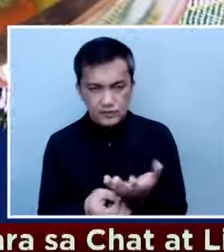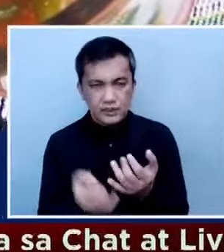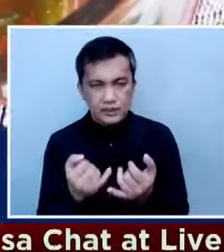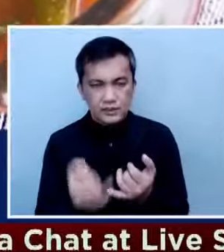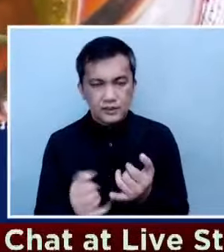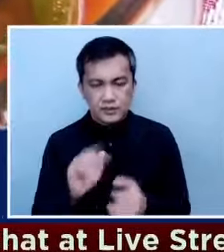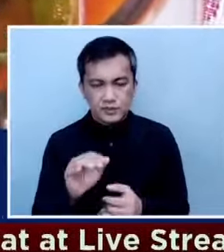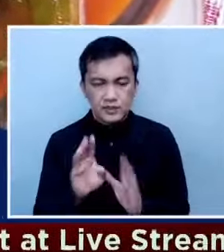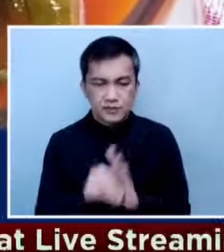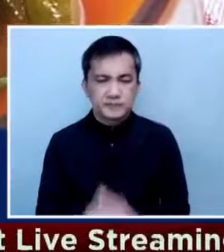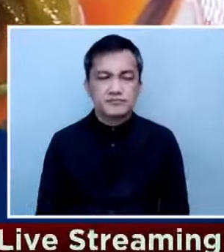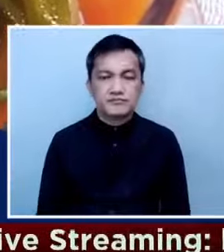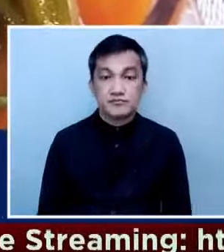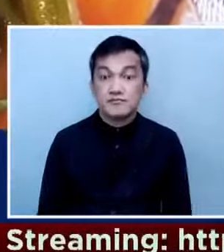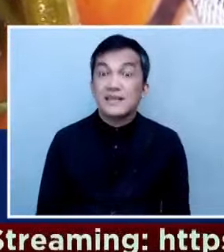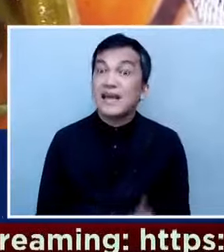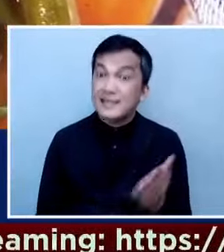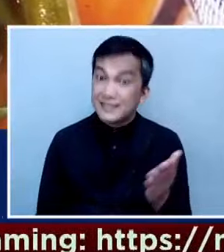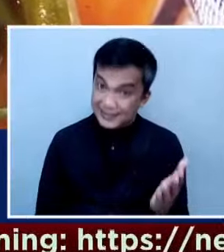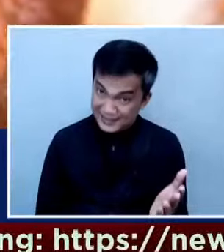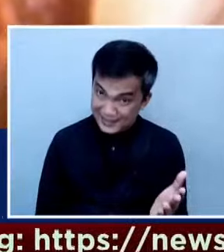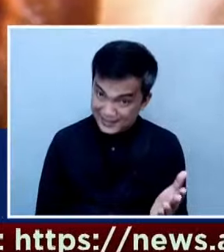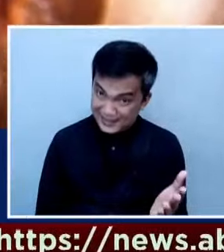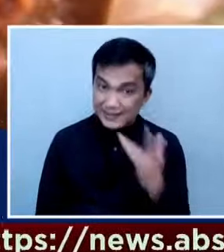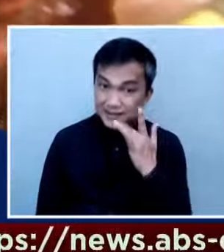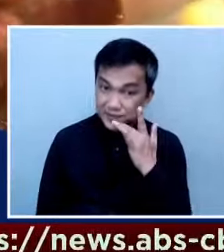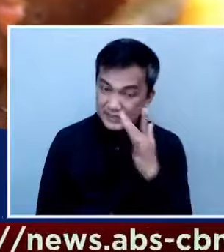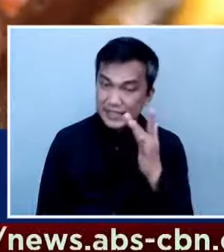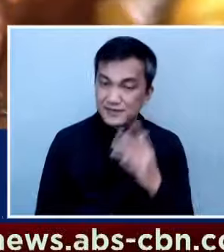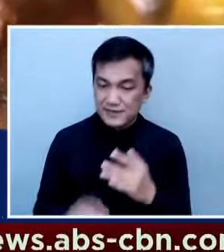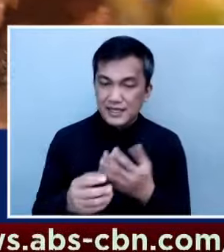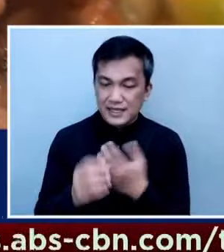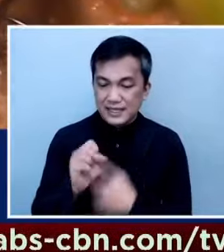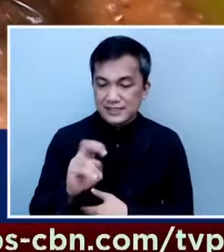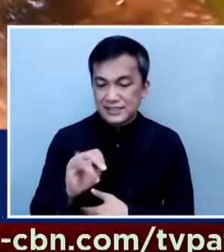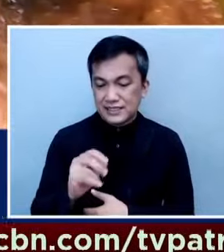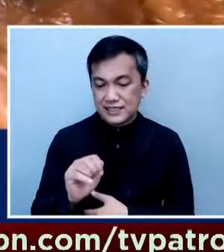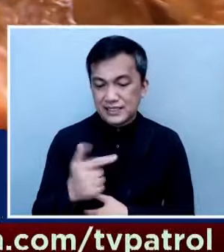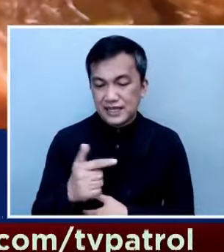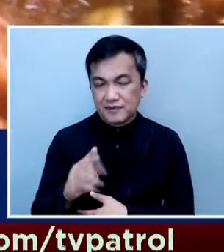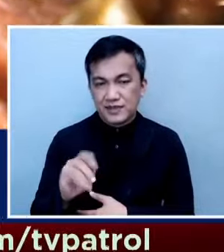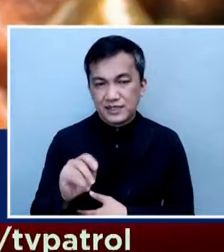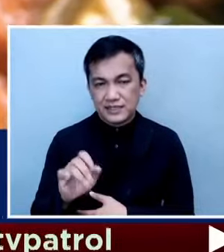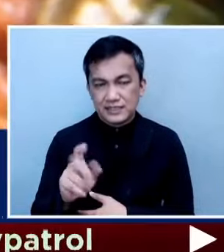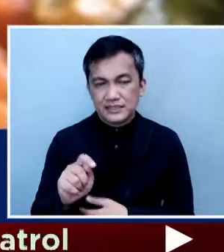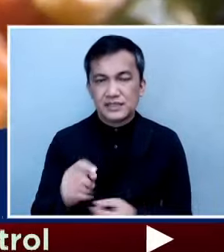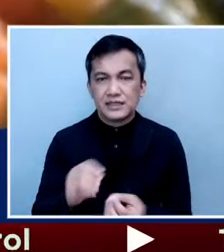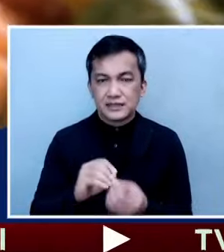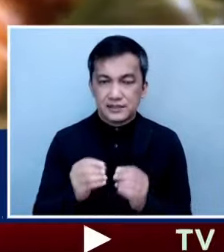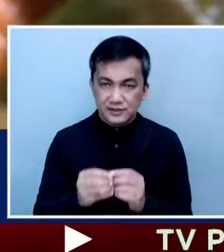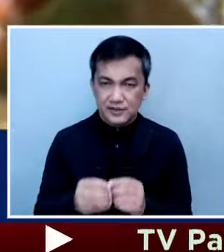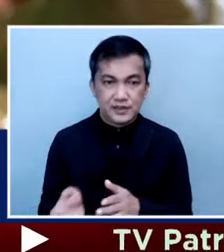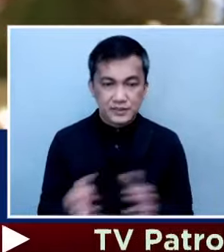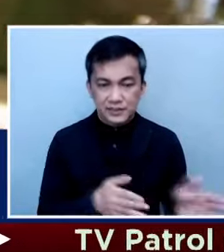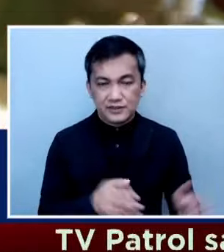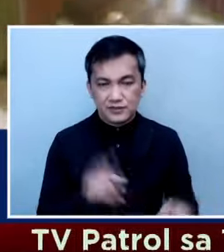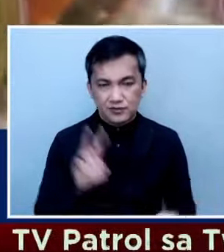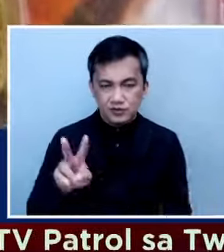At eto na ang masarap na sinigang na bagnet! Winning discarded tip number 2, maging creative sa iba